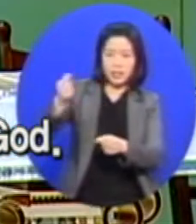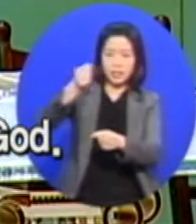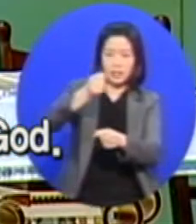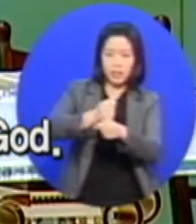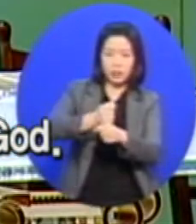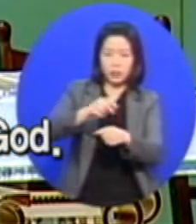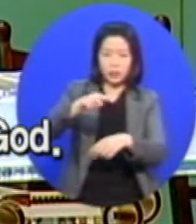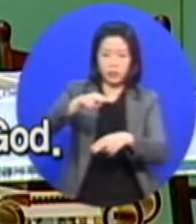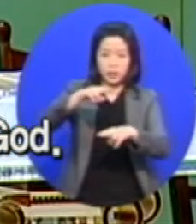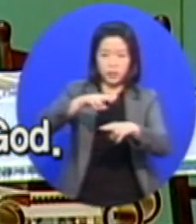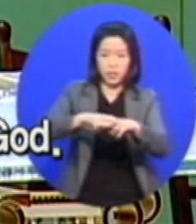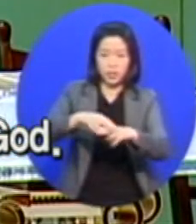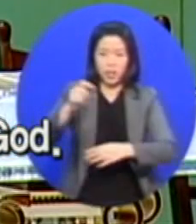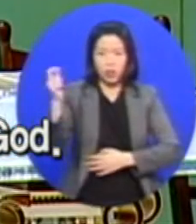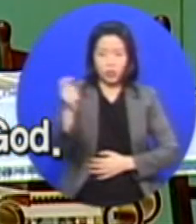굳게 서 있지 못한 거예요